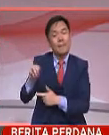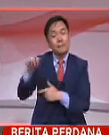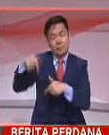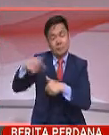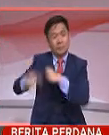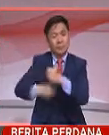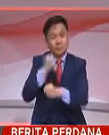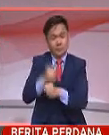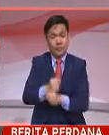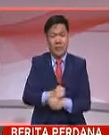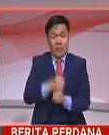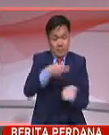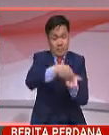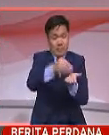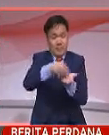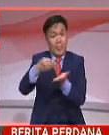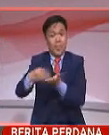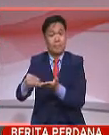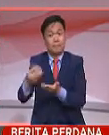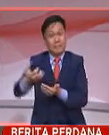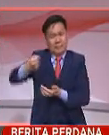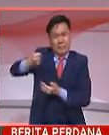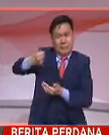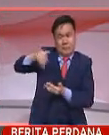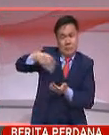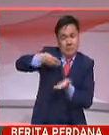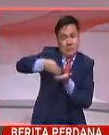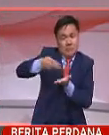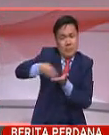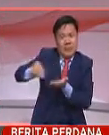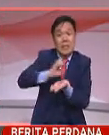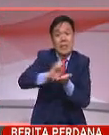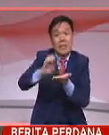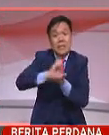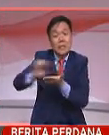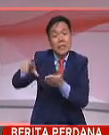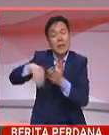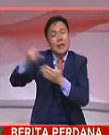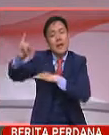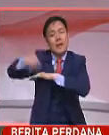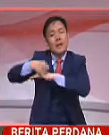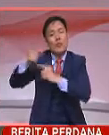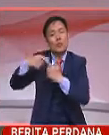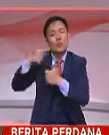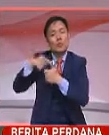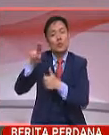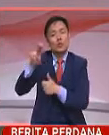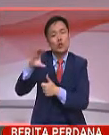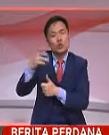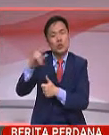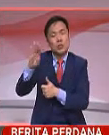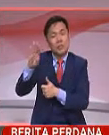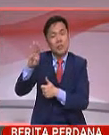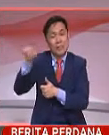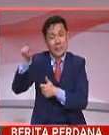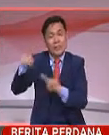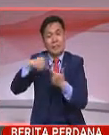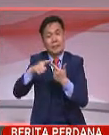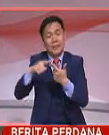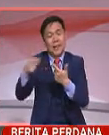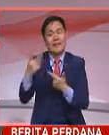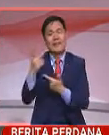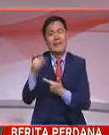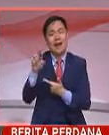ini. Bayaran tersebut turut termasuk tunggakan gaji dan allowan pemain import musim lalu Uci Akbar serta bekas pemain Karen